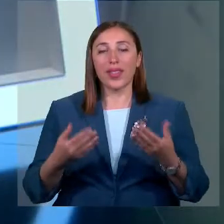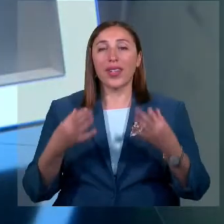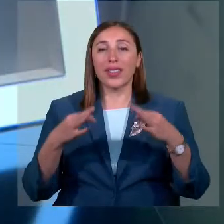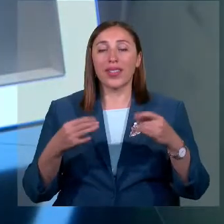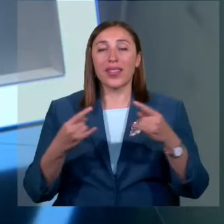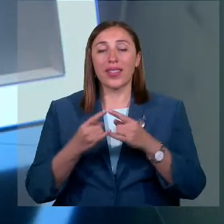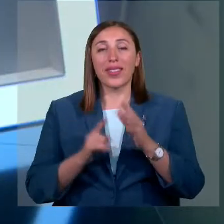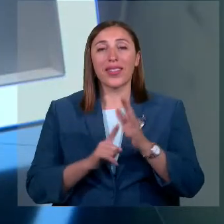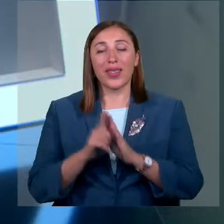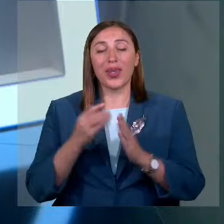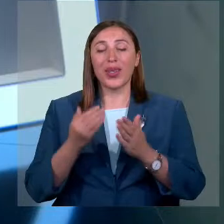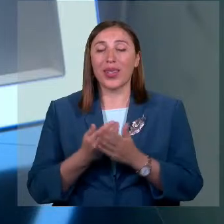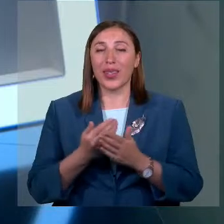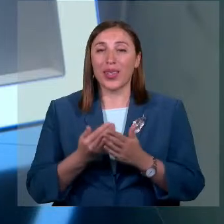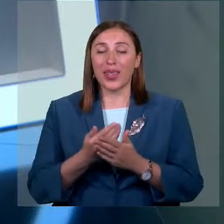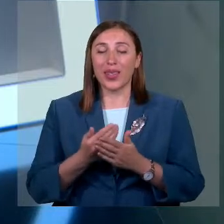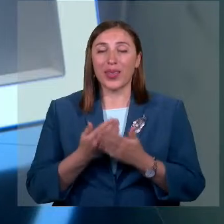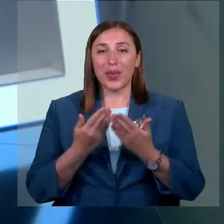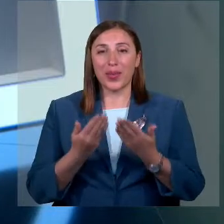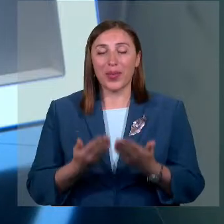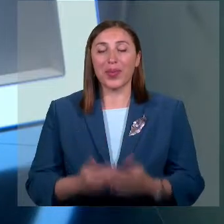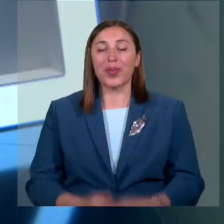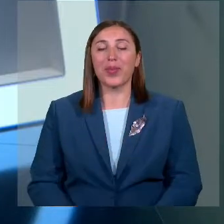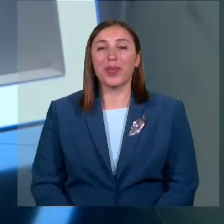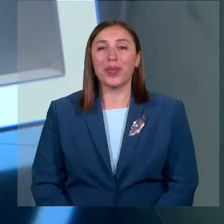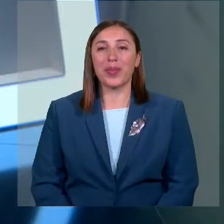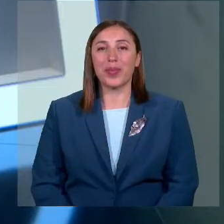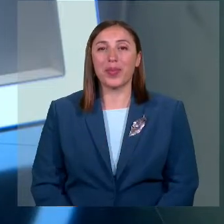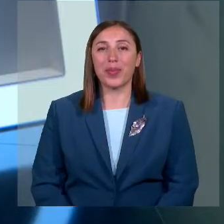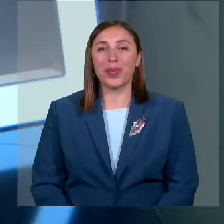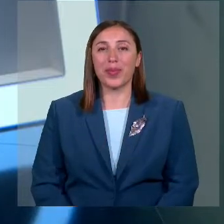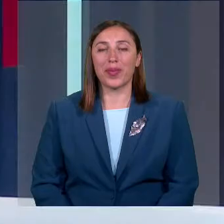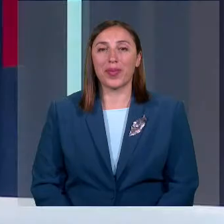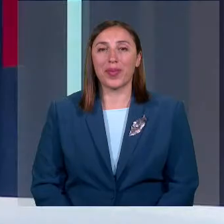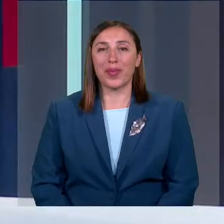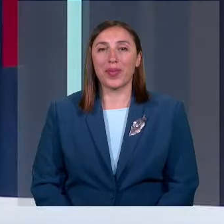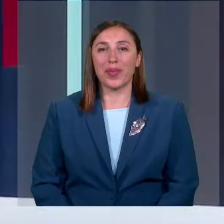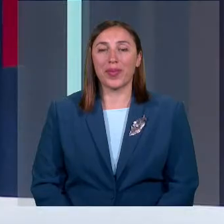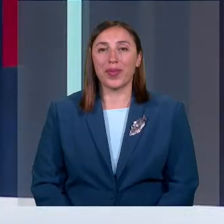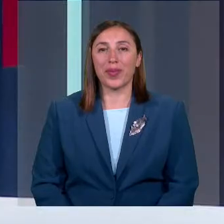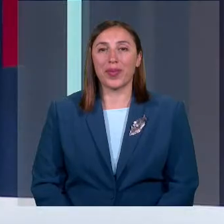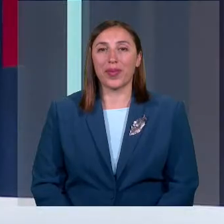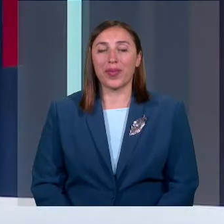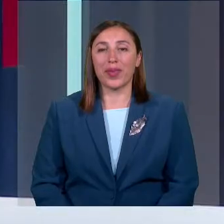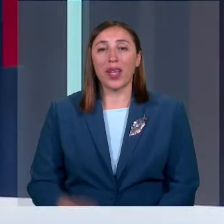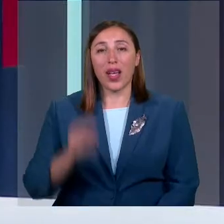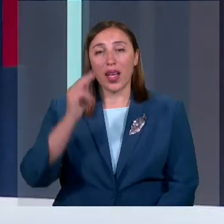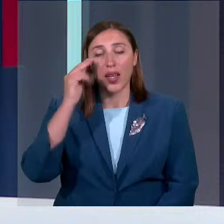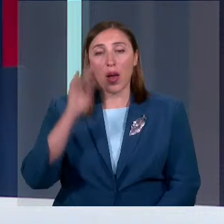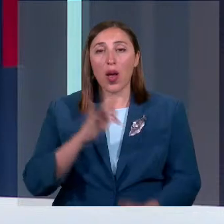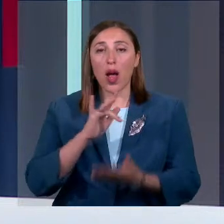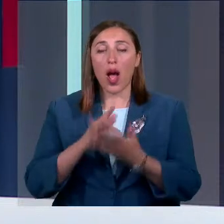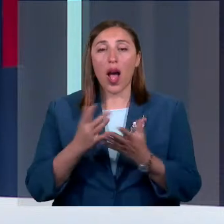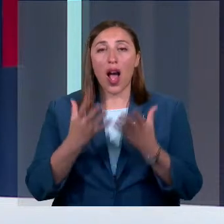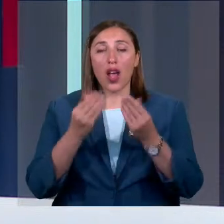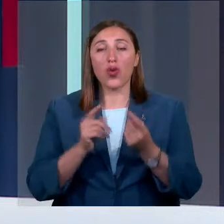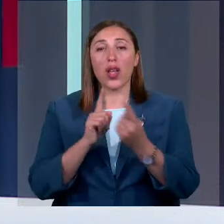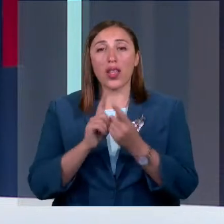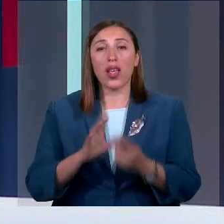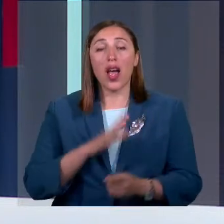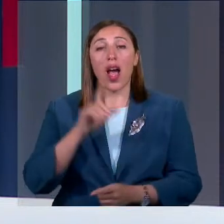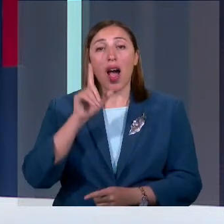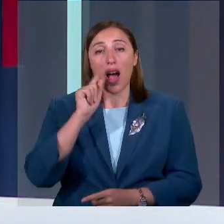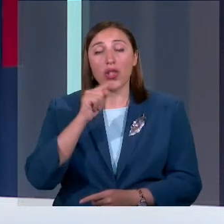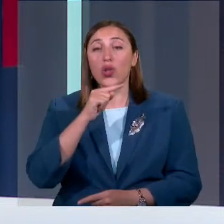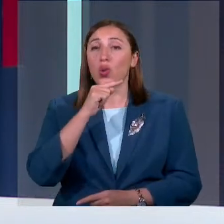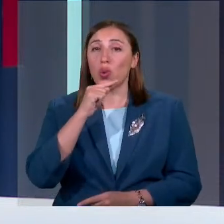Բարի երեկո, Ազատություն TV-ի ուղիղ եթերը լուրերի թողարկումն է շարունակում։ Կրգստանի մայրաքաղաքում այսօր հանդիպել են